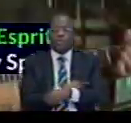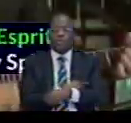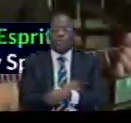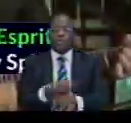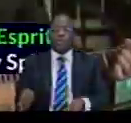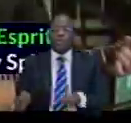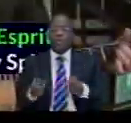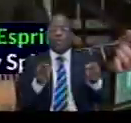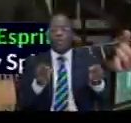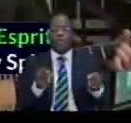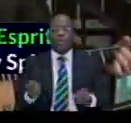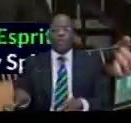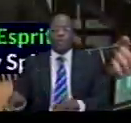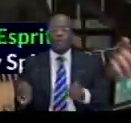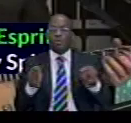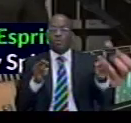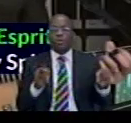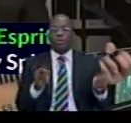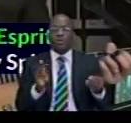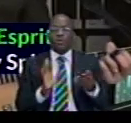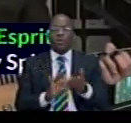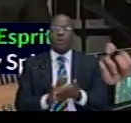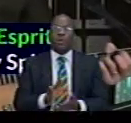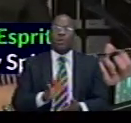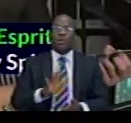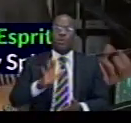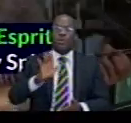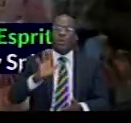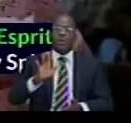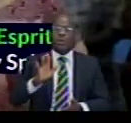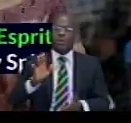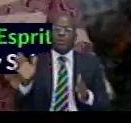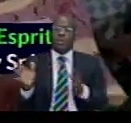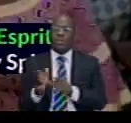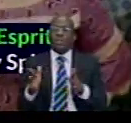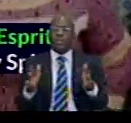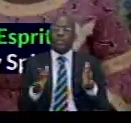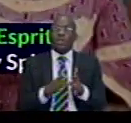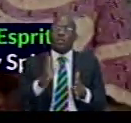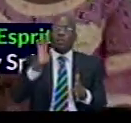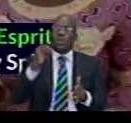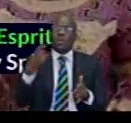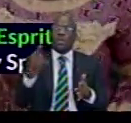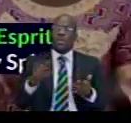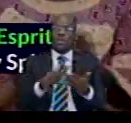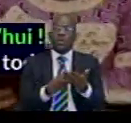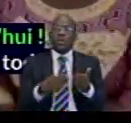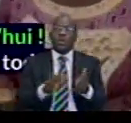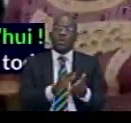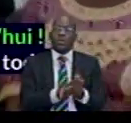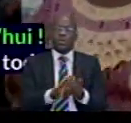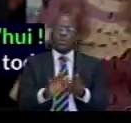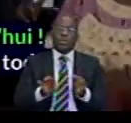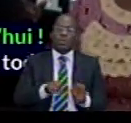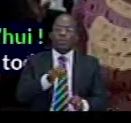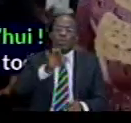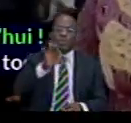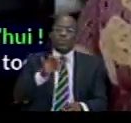Oh, agis, agis, glorifie Jésus par le Saint-Esprit.